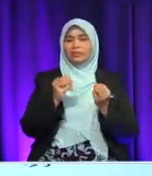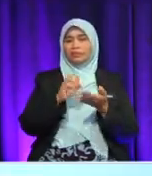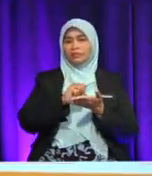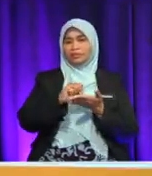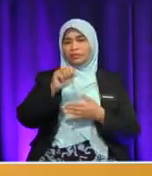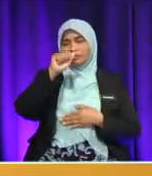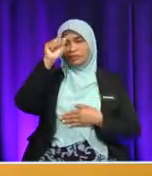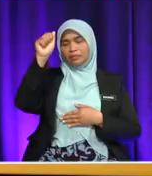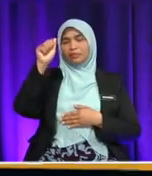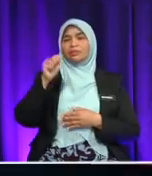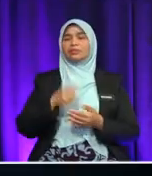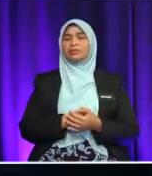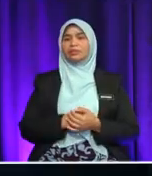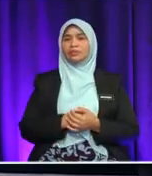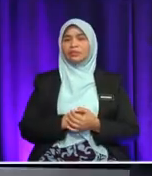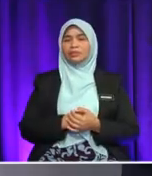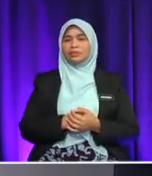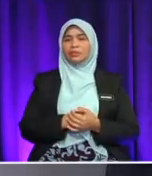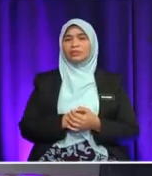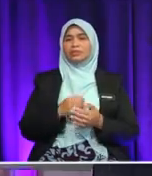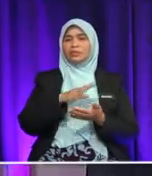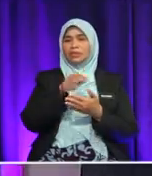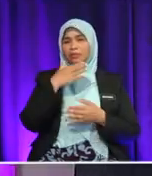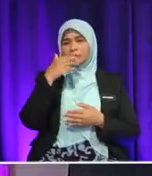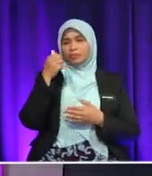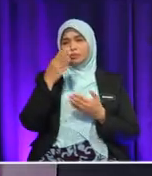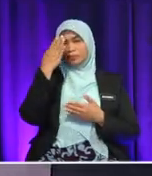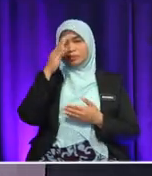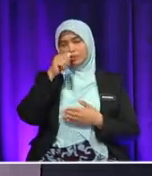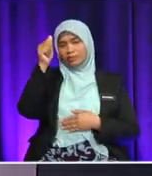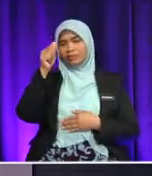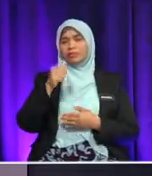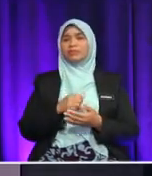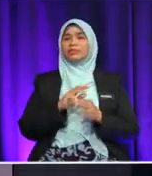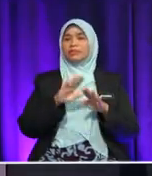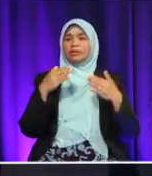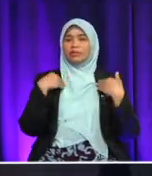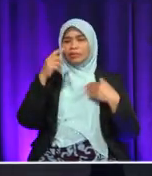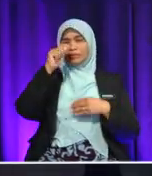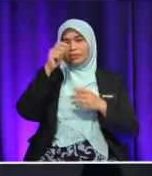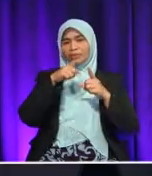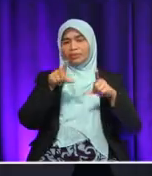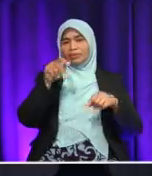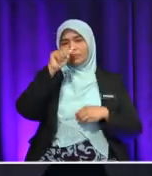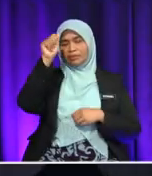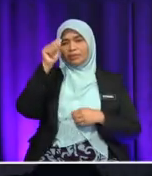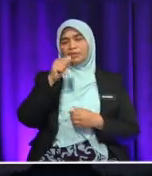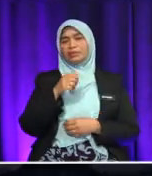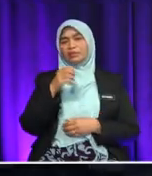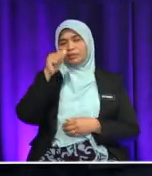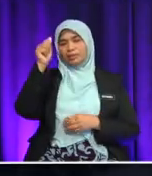subhanallah walhamdulillah wala ilaha illallah